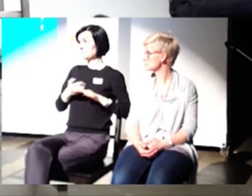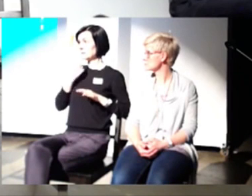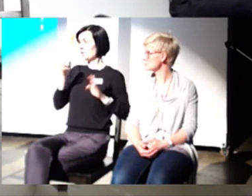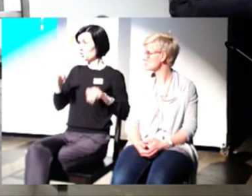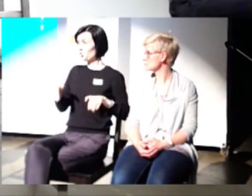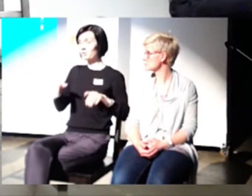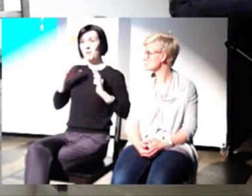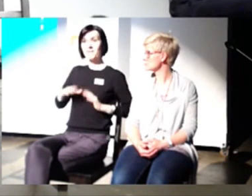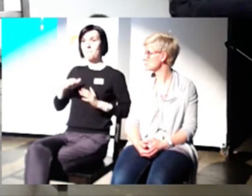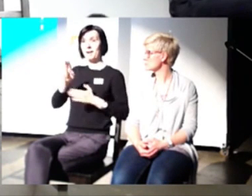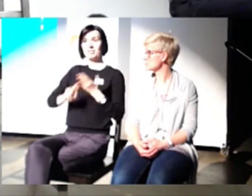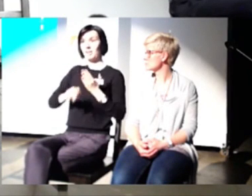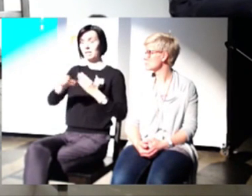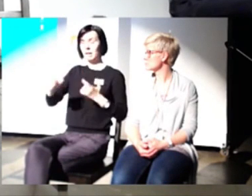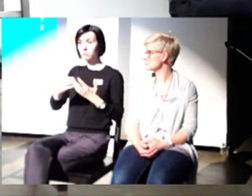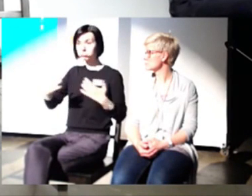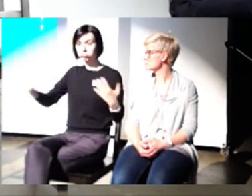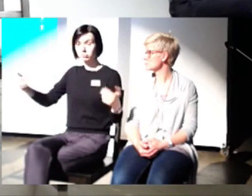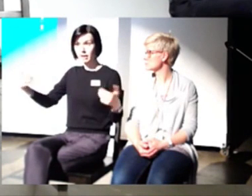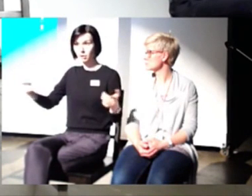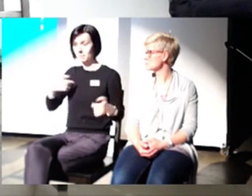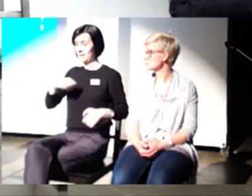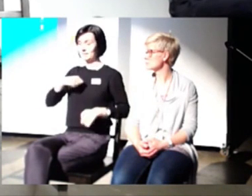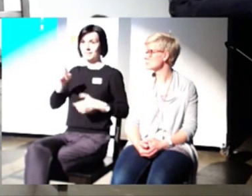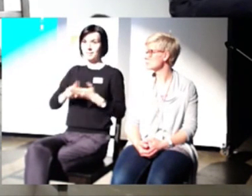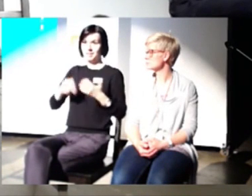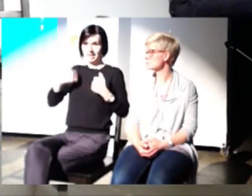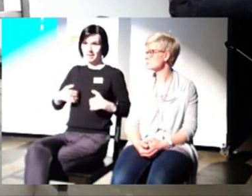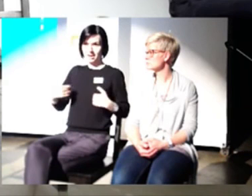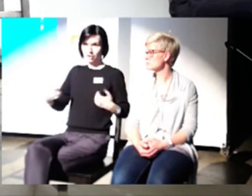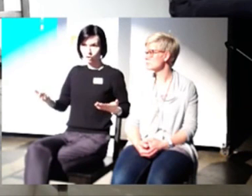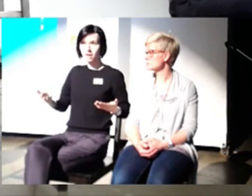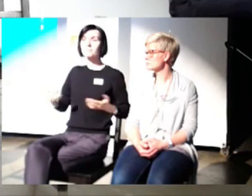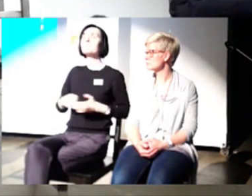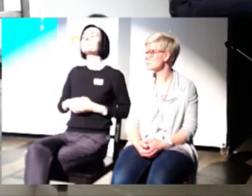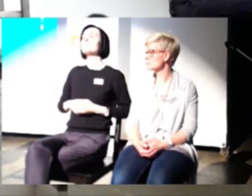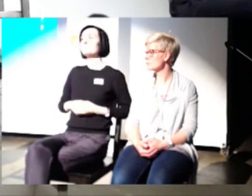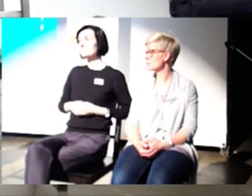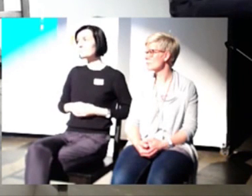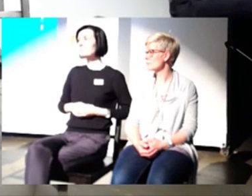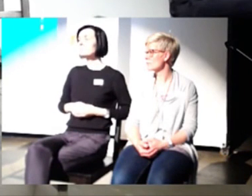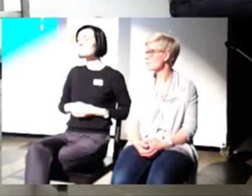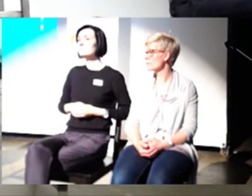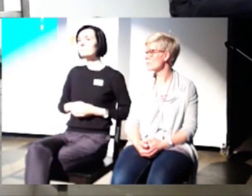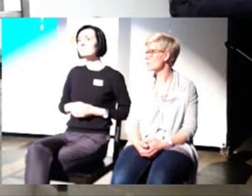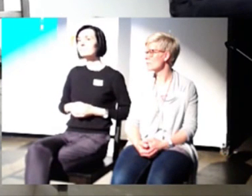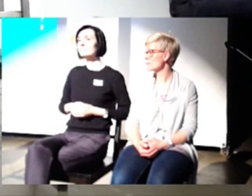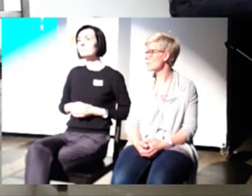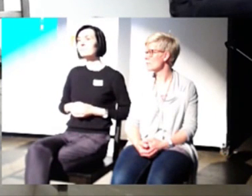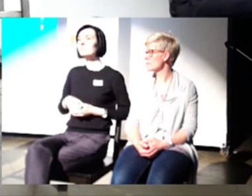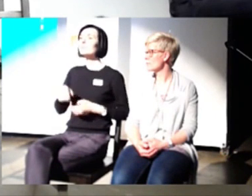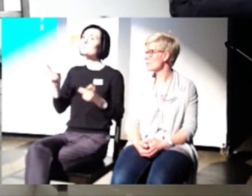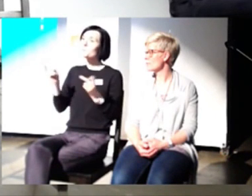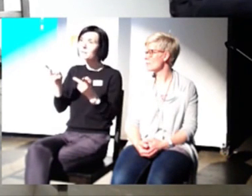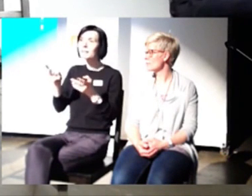ole taiteilija, vaikka on taiteilija ammattilainen, niin siellä on kuitenkin niin siinä pienessäkin kulkaasti